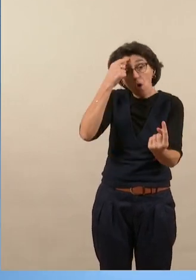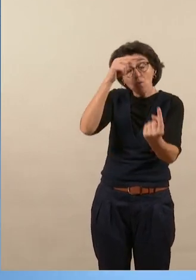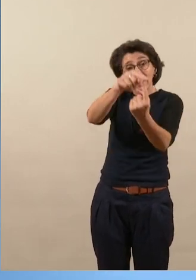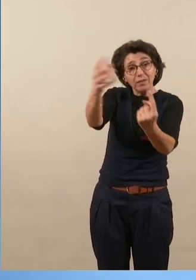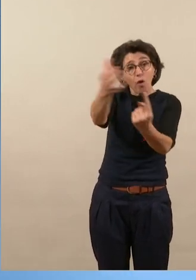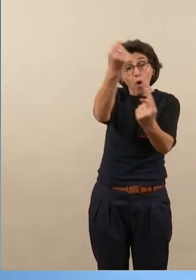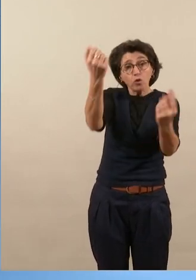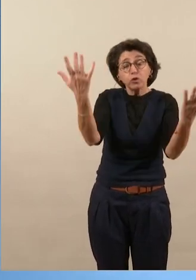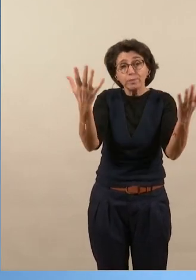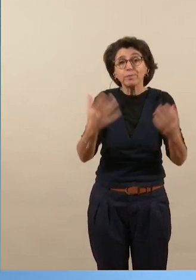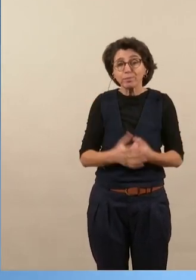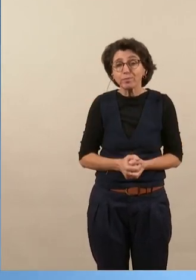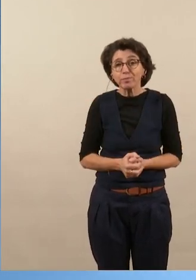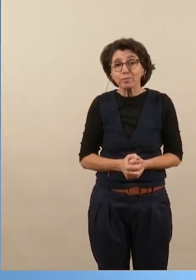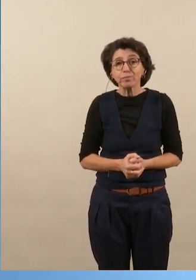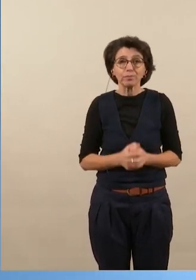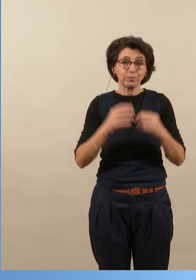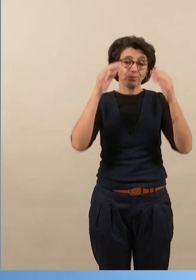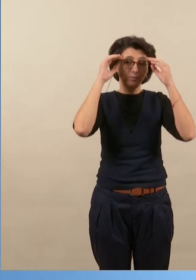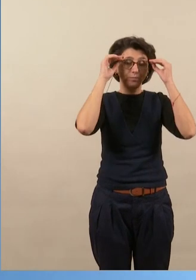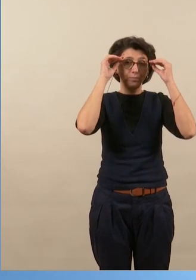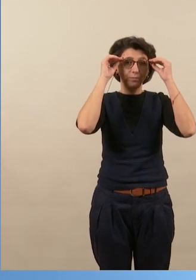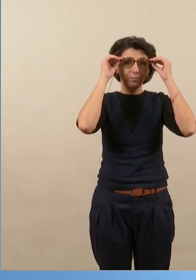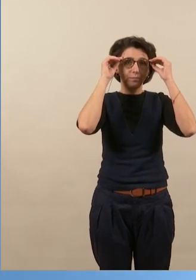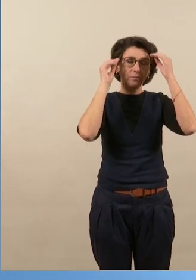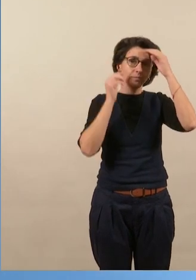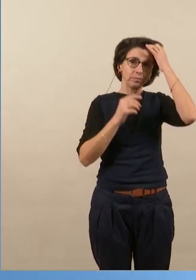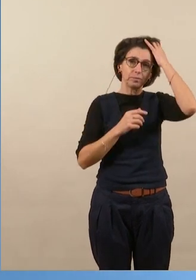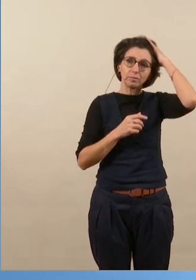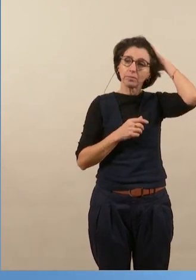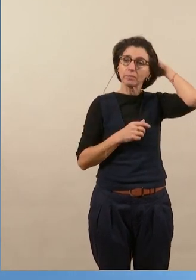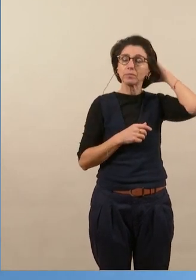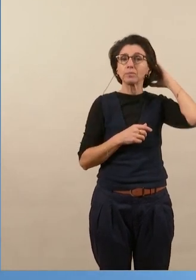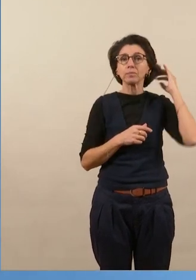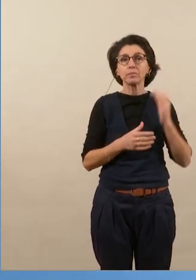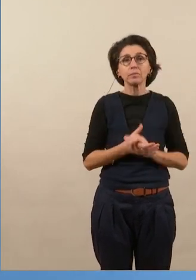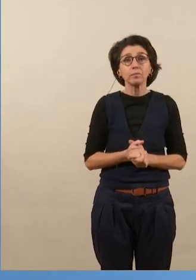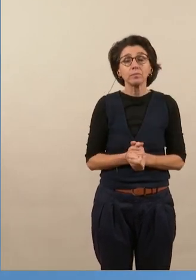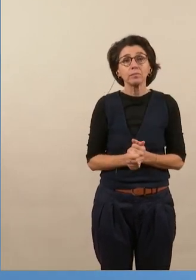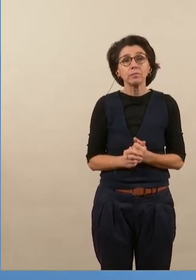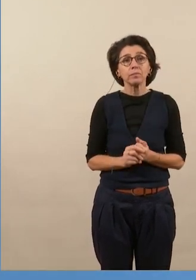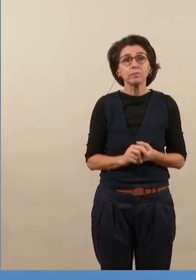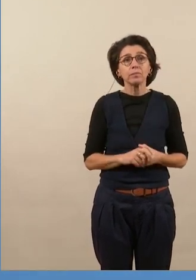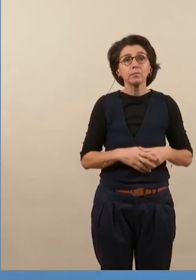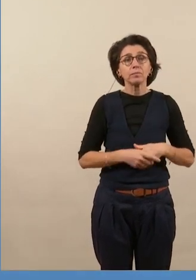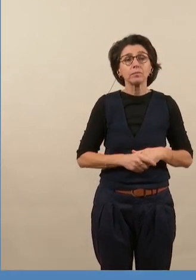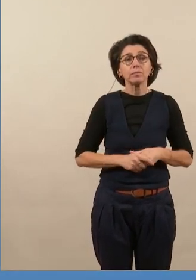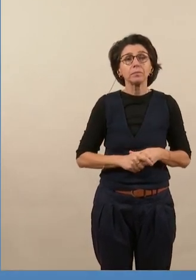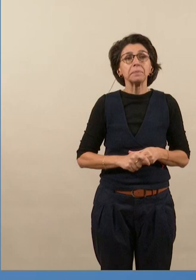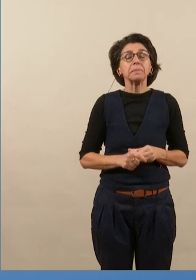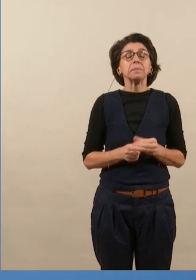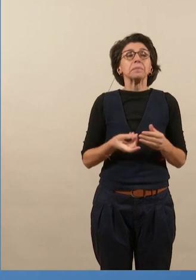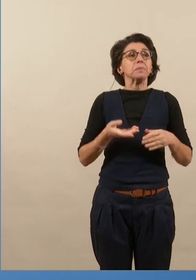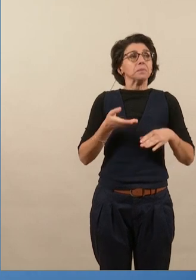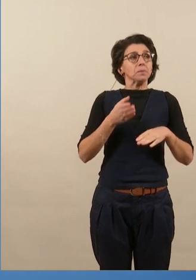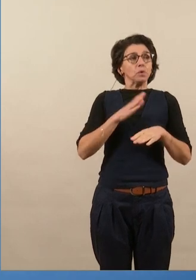très importants euh donc sur la question du bouclier social